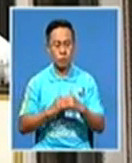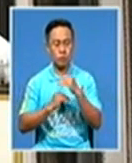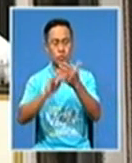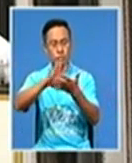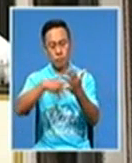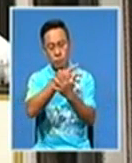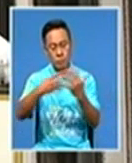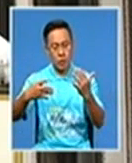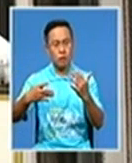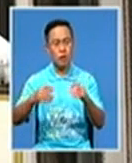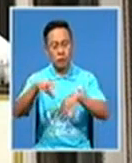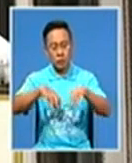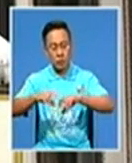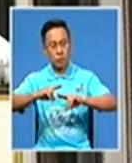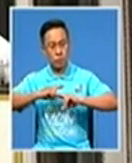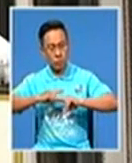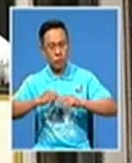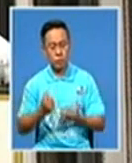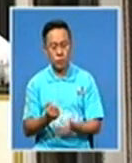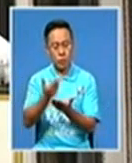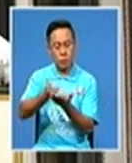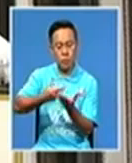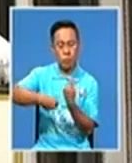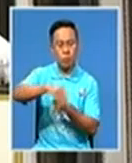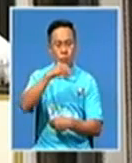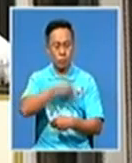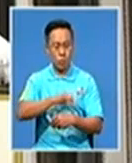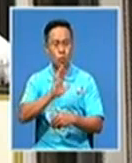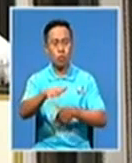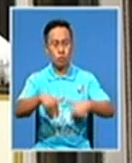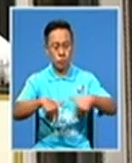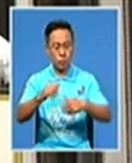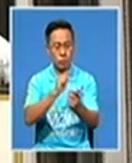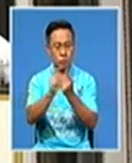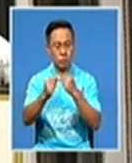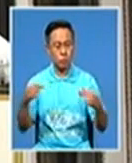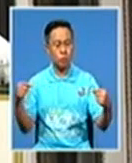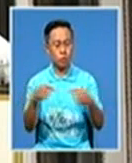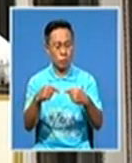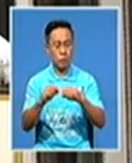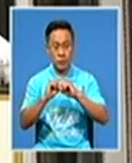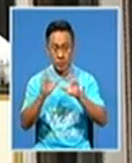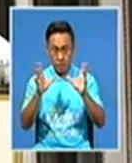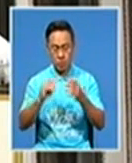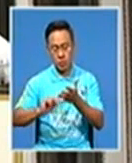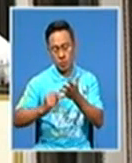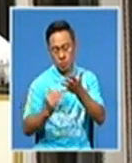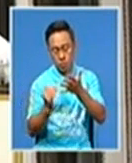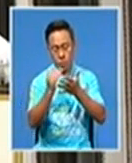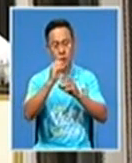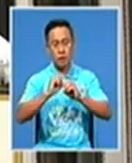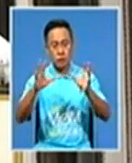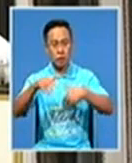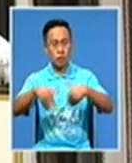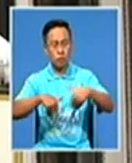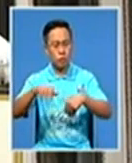รอบหลักเกณฑ์ในการจัดการเพื่อได้ผลกำไรกลับคืนสู่ชุมชนและสังคมเองอย่างเหมาะสมชัดเจนตั้งแต่ต้นนะครับในรูปแบบ